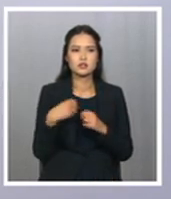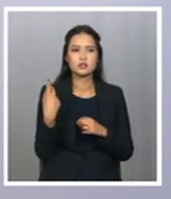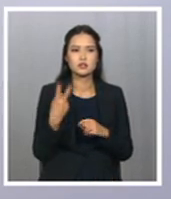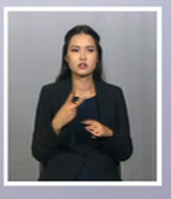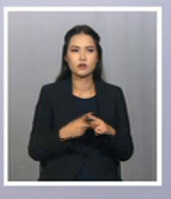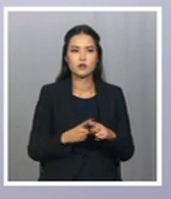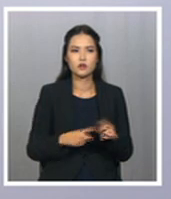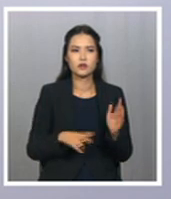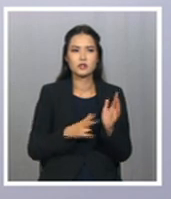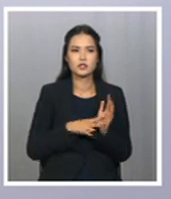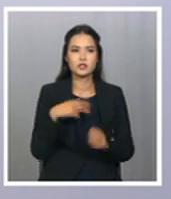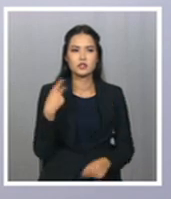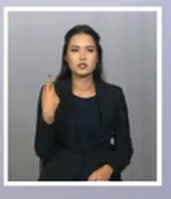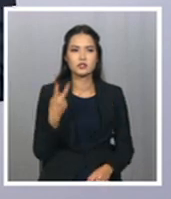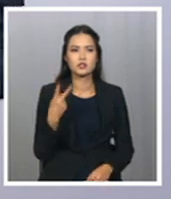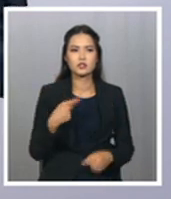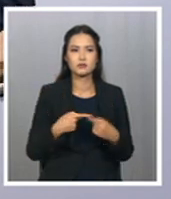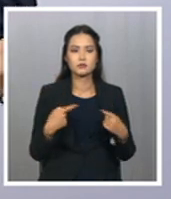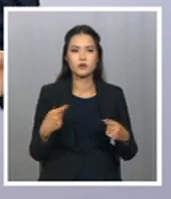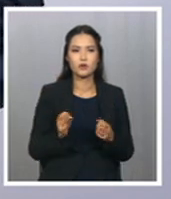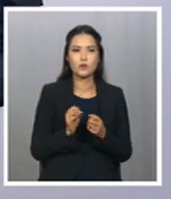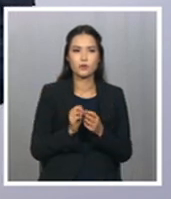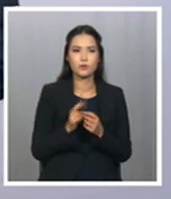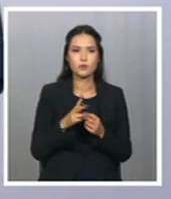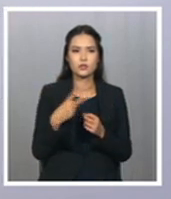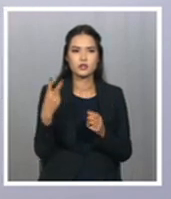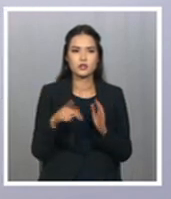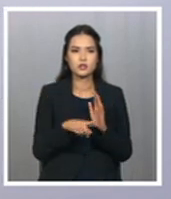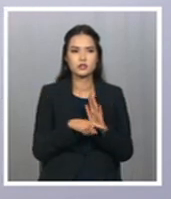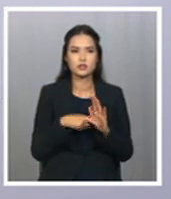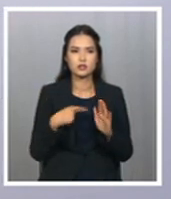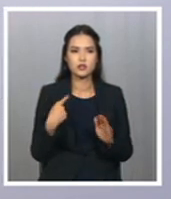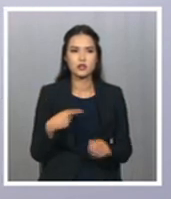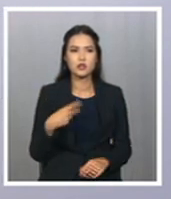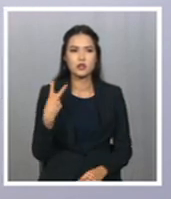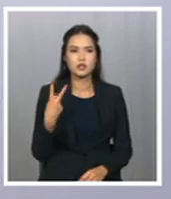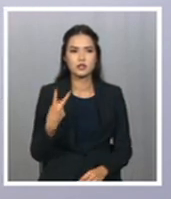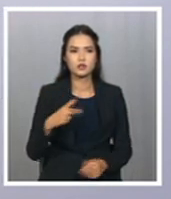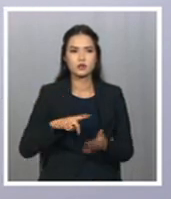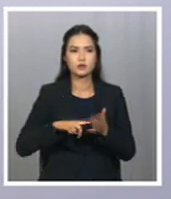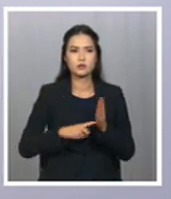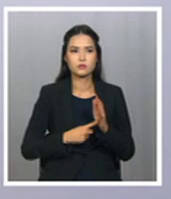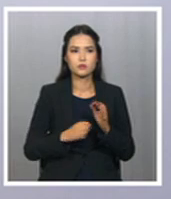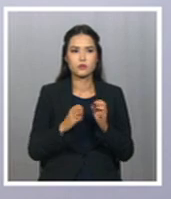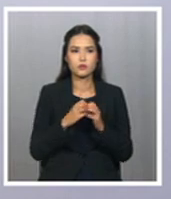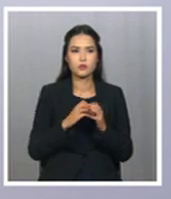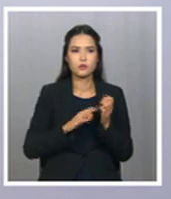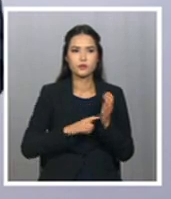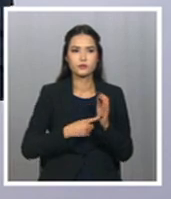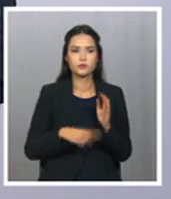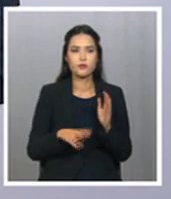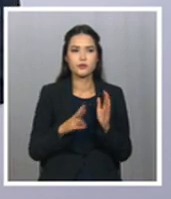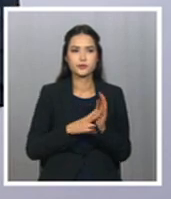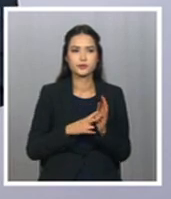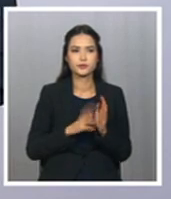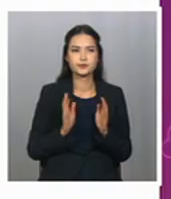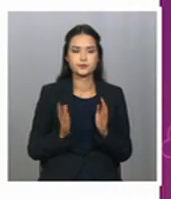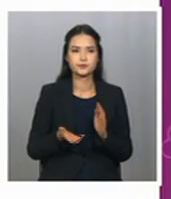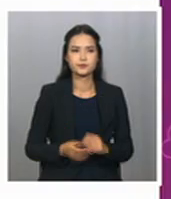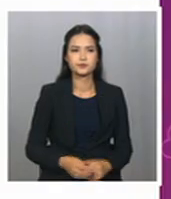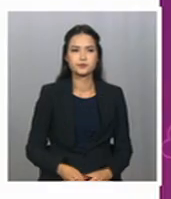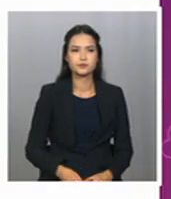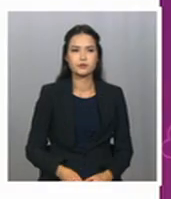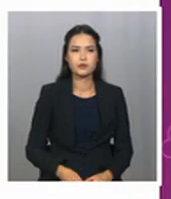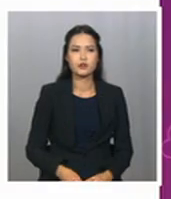қосамыз, азайтамыз AC квадратты және екі еселенген AB мен BC-ның көбейтінісіне бөлеміз.